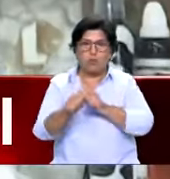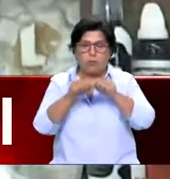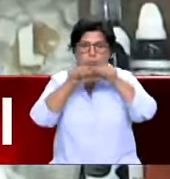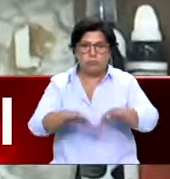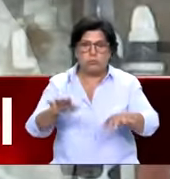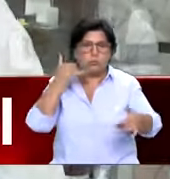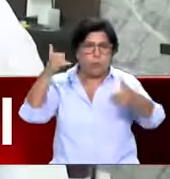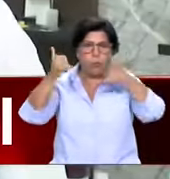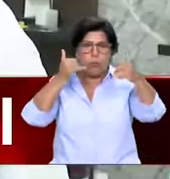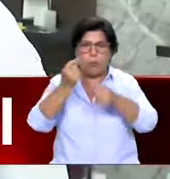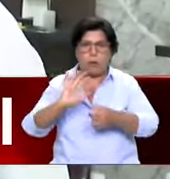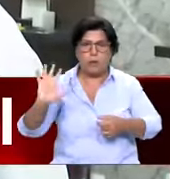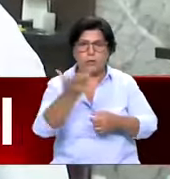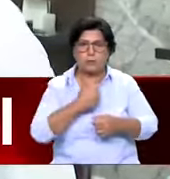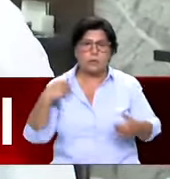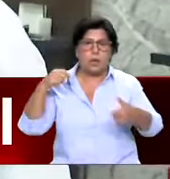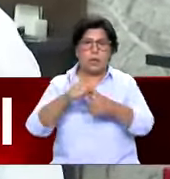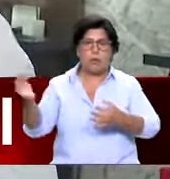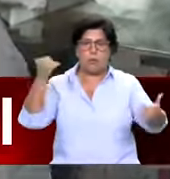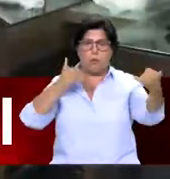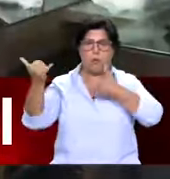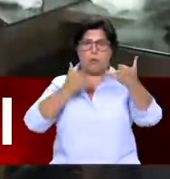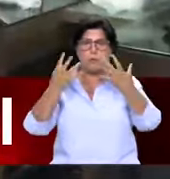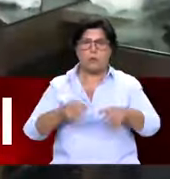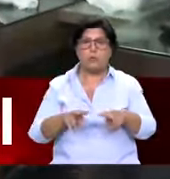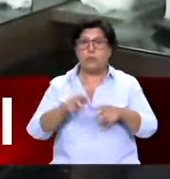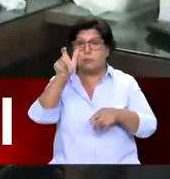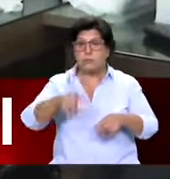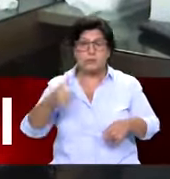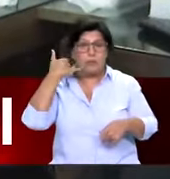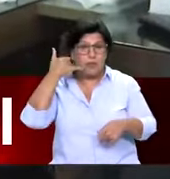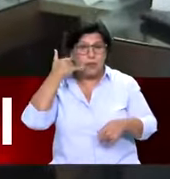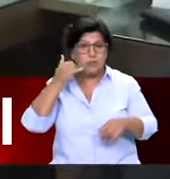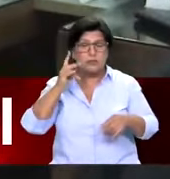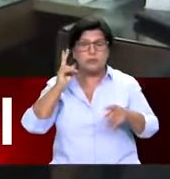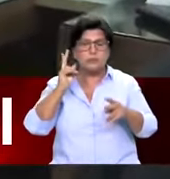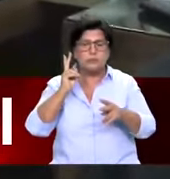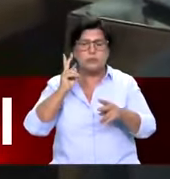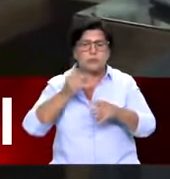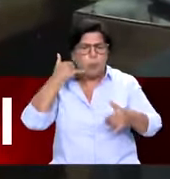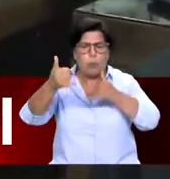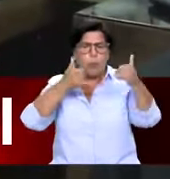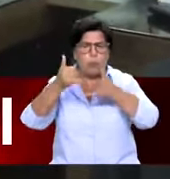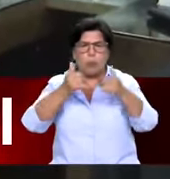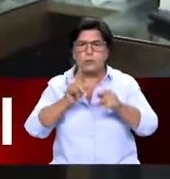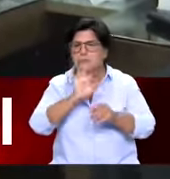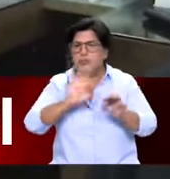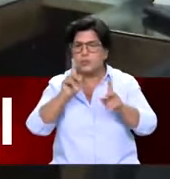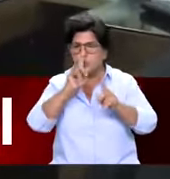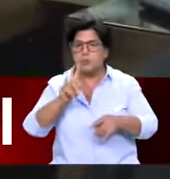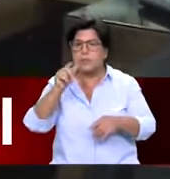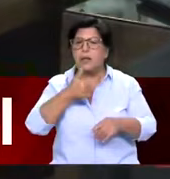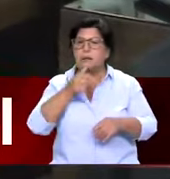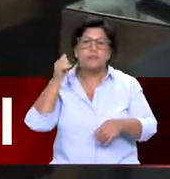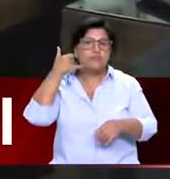arayıp para istiyorlar. Tekrar dönüş yaptıklarında bana dönüyorlar. Murat Sevim'in telefonu bir an olsun susmuyor. Az önce bir beyefendi aradı. Ona da